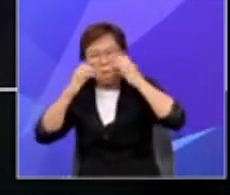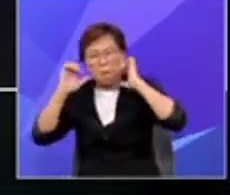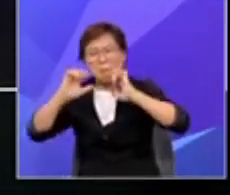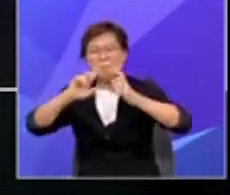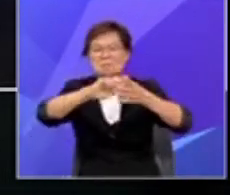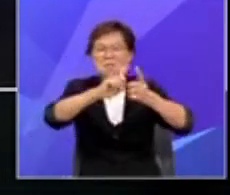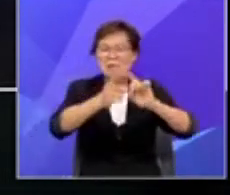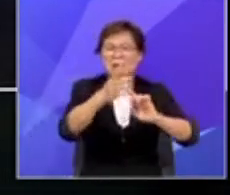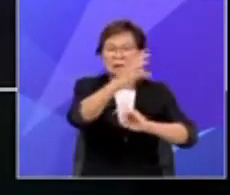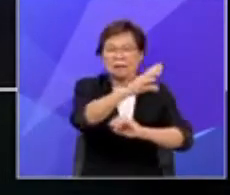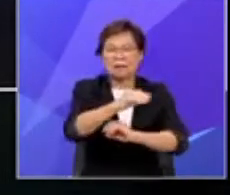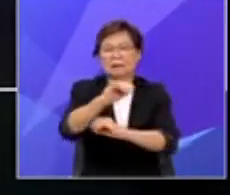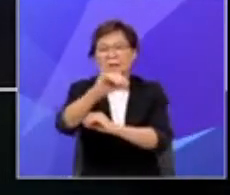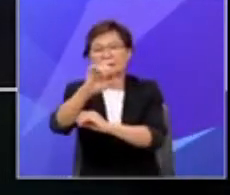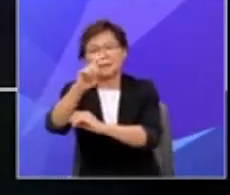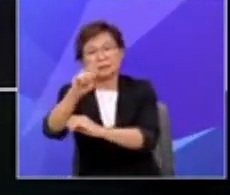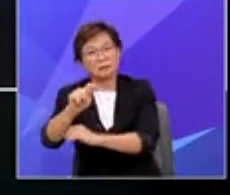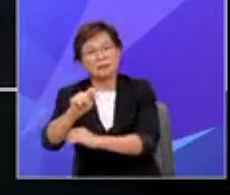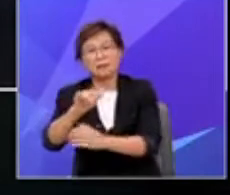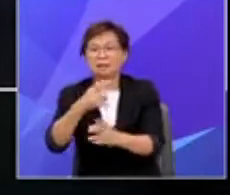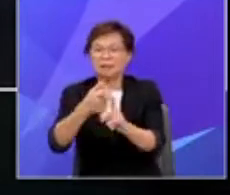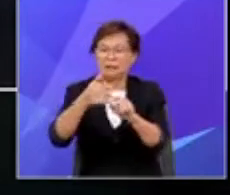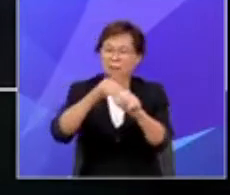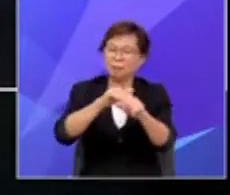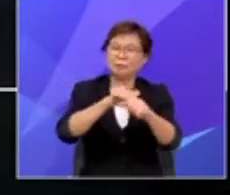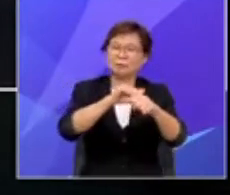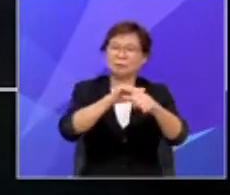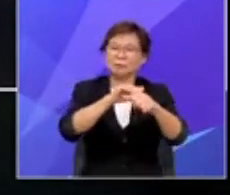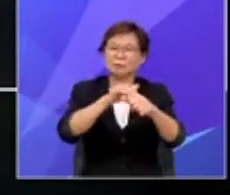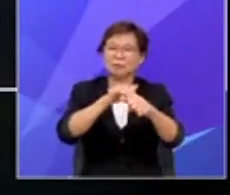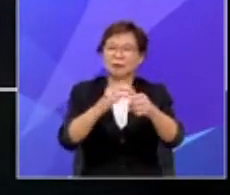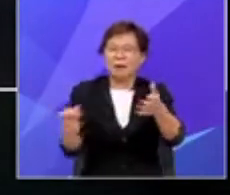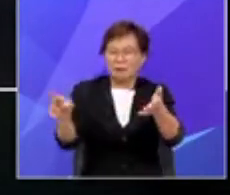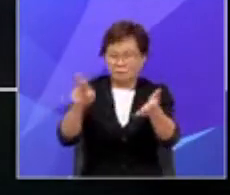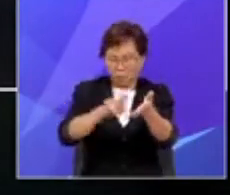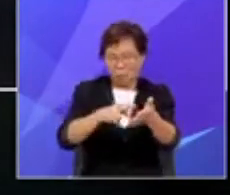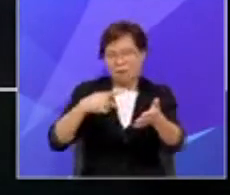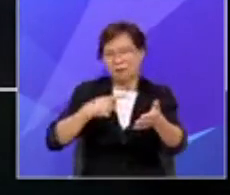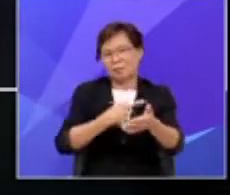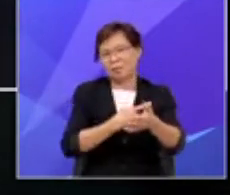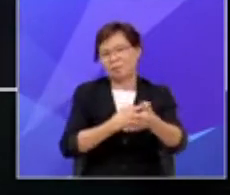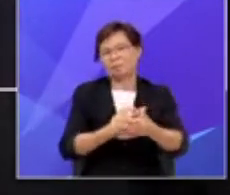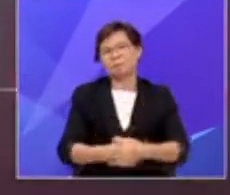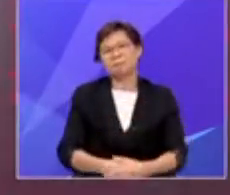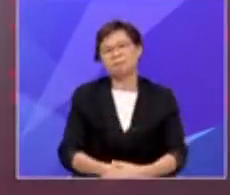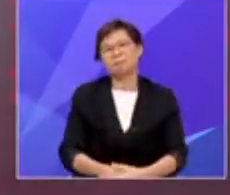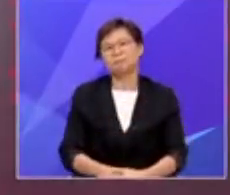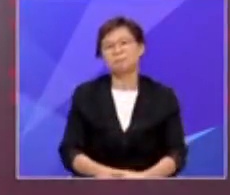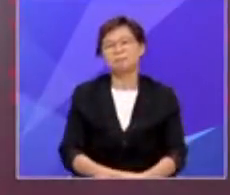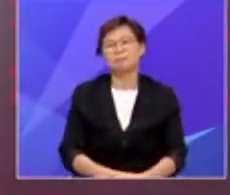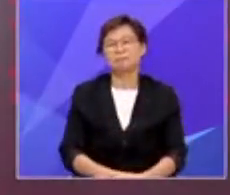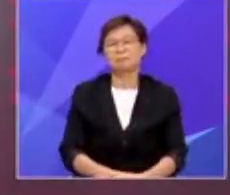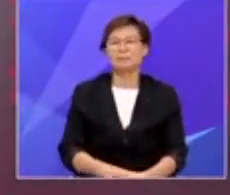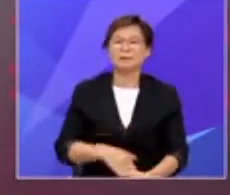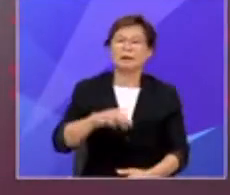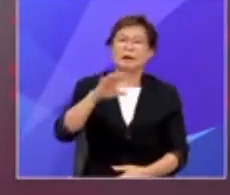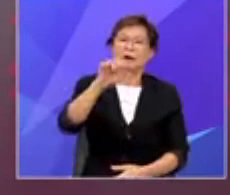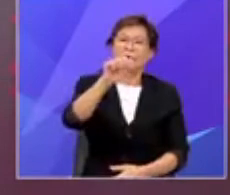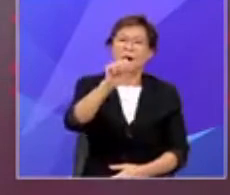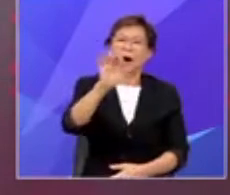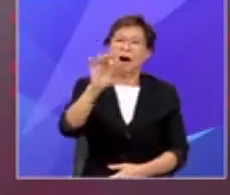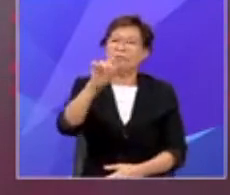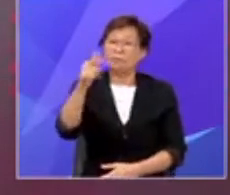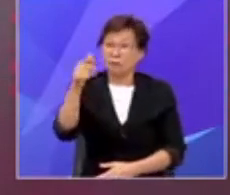dito dan IC itulah daripada wujud laporan kami udah Hotel mesiu